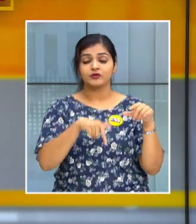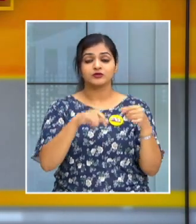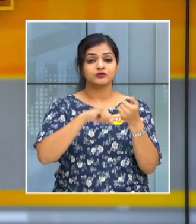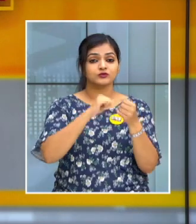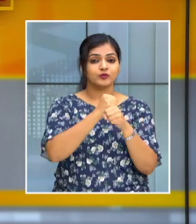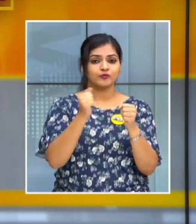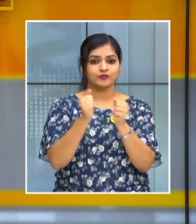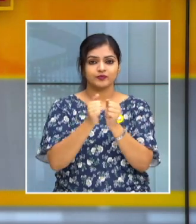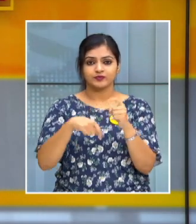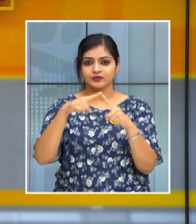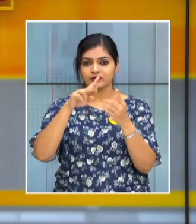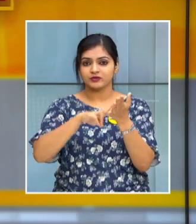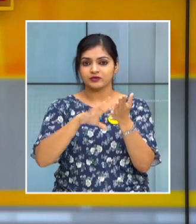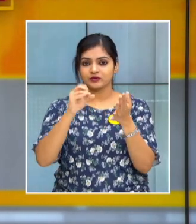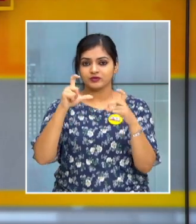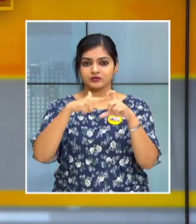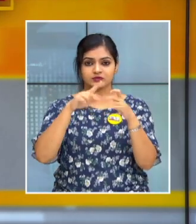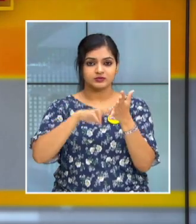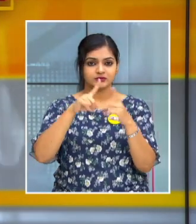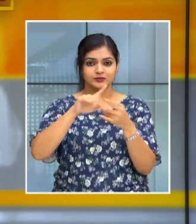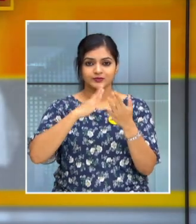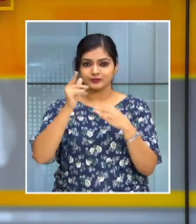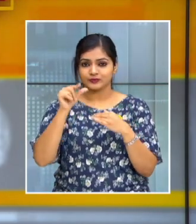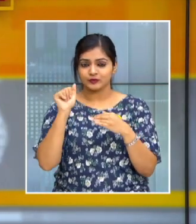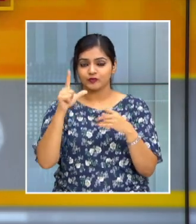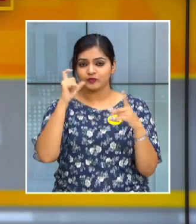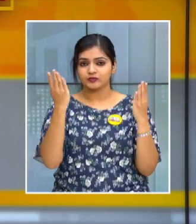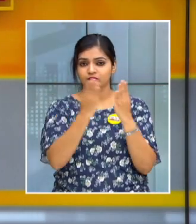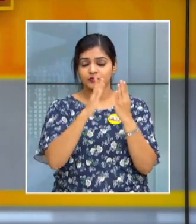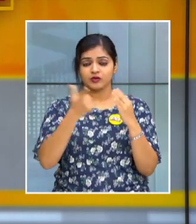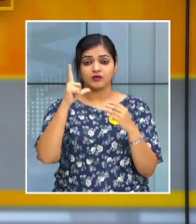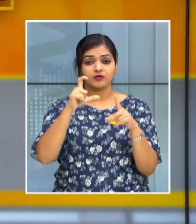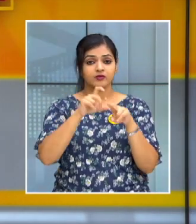സുരേഷ് ഗോപിയുടെ ഫ്ലക്സ് ബോർഡുകൾ ഉണ്ടായിരുന്നത്. LDF നേരത്തെ തന്നെ പരാതി ഉന്നയിച്ചതുമാണ്. എന്താണ്